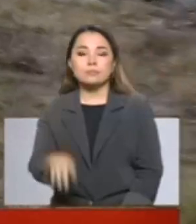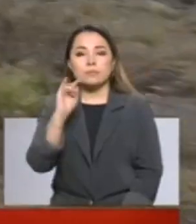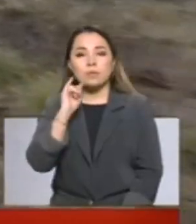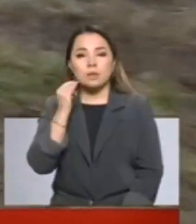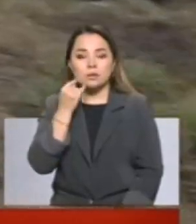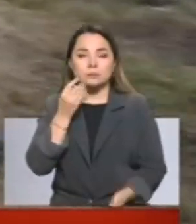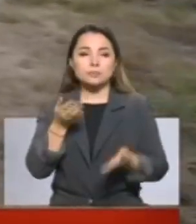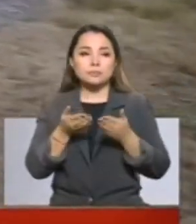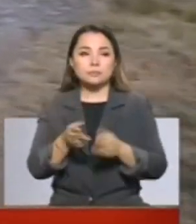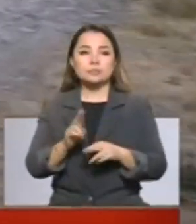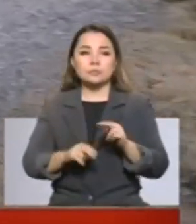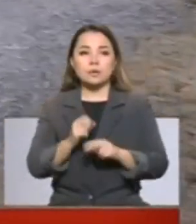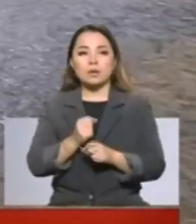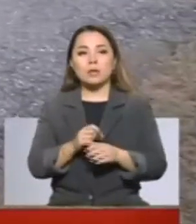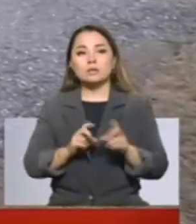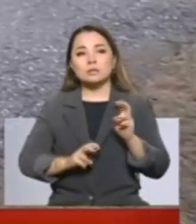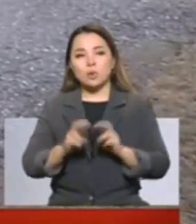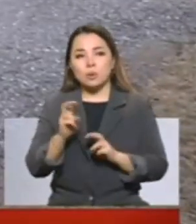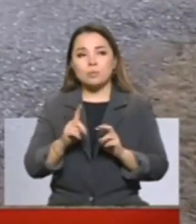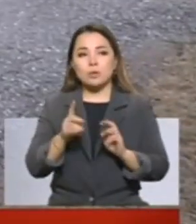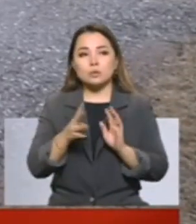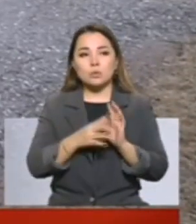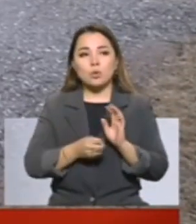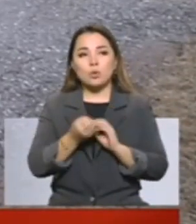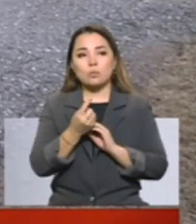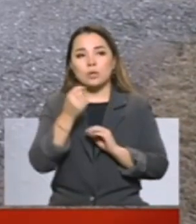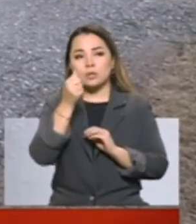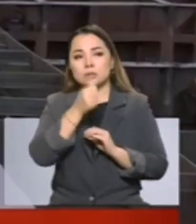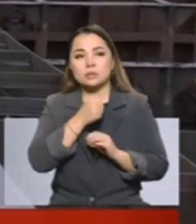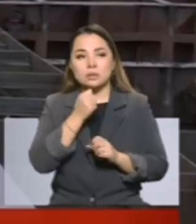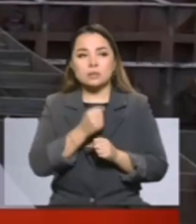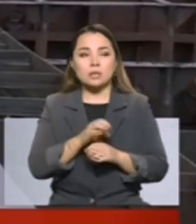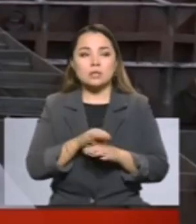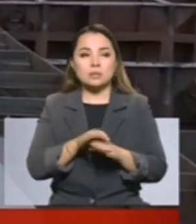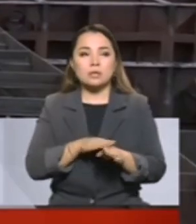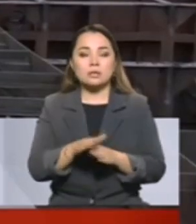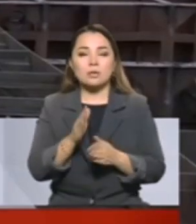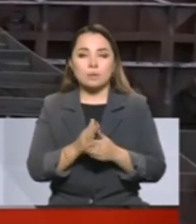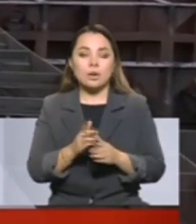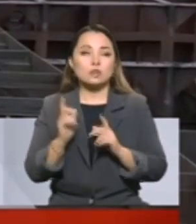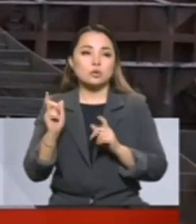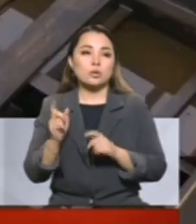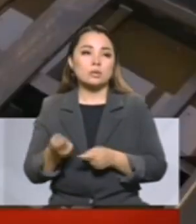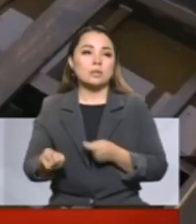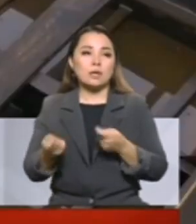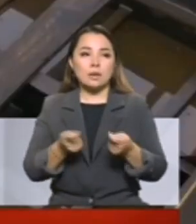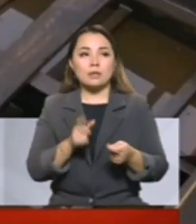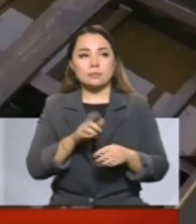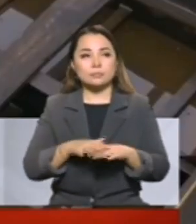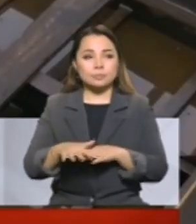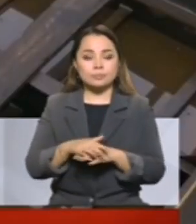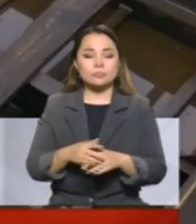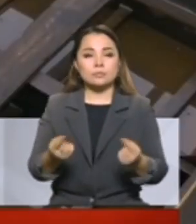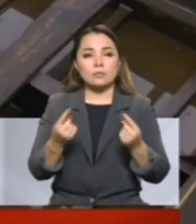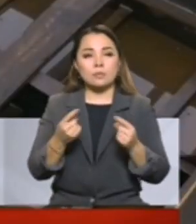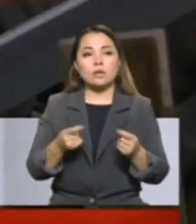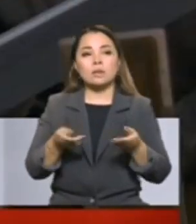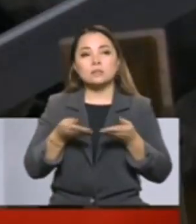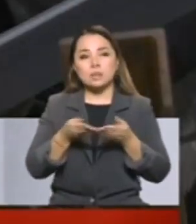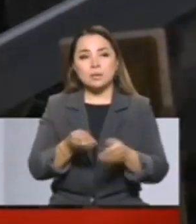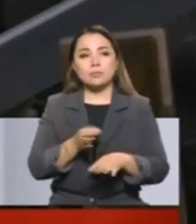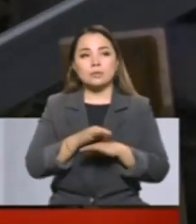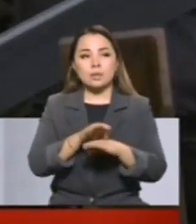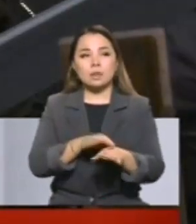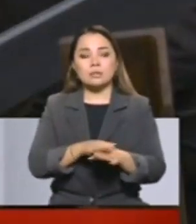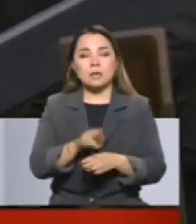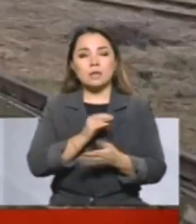Павлодардағы кеме жөндеу зауыты 1911 жылдан бері тоқтаусыз жұмыс істеп тұр. Бұнда жолаушы тасымалдайтын кемелер мен ірі транзиттік жүктерге арналған